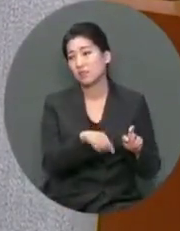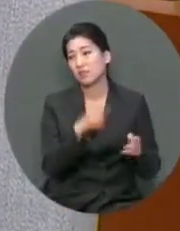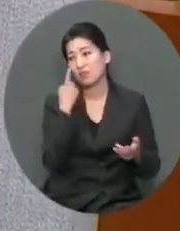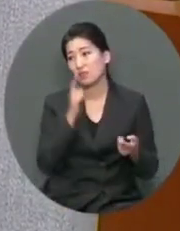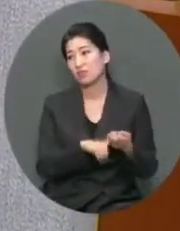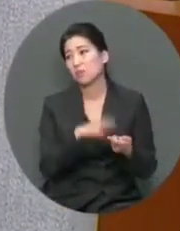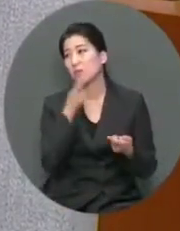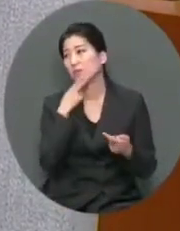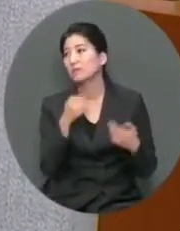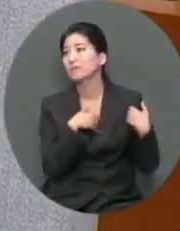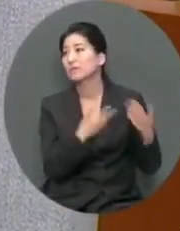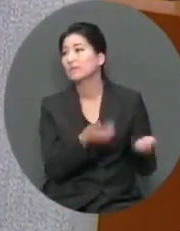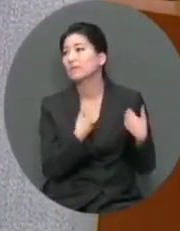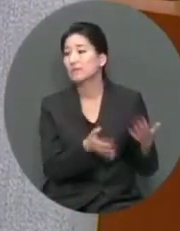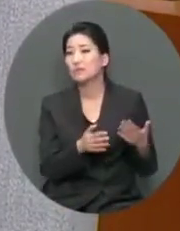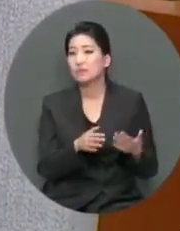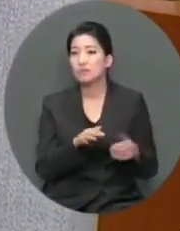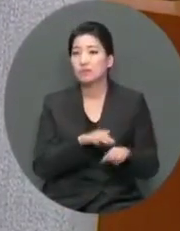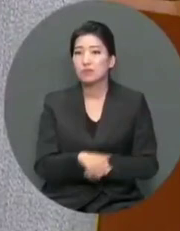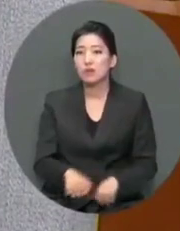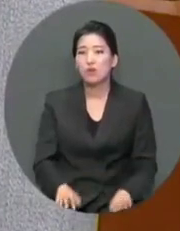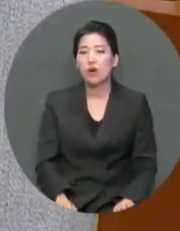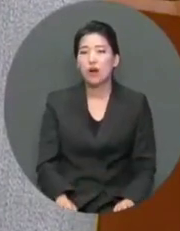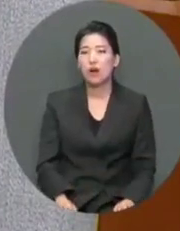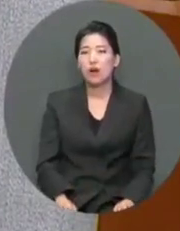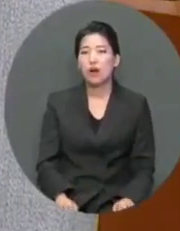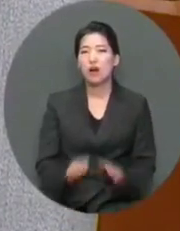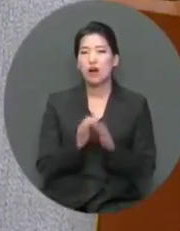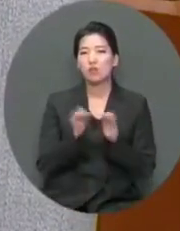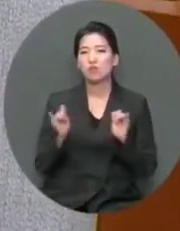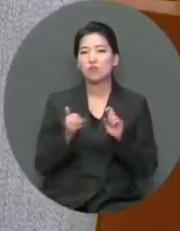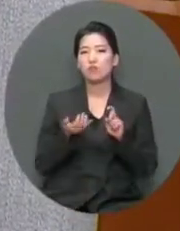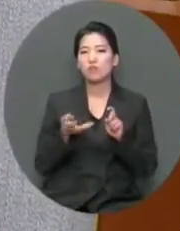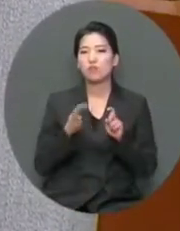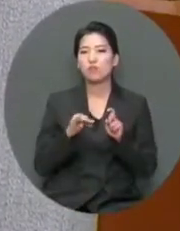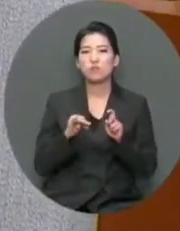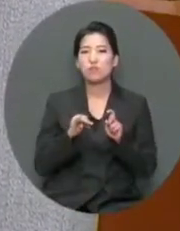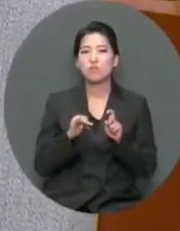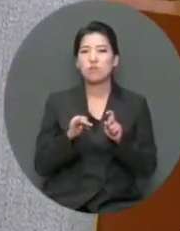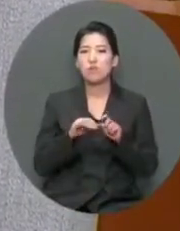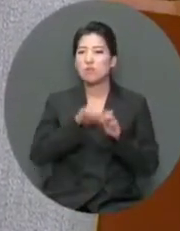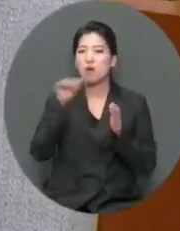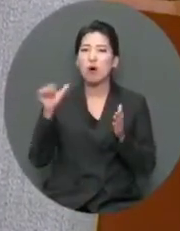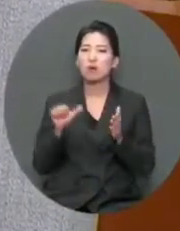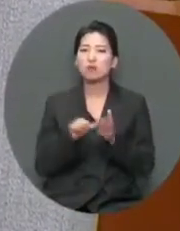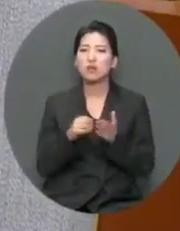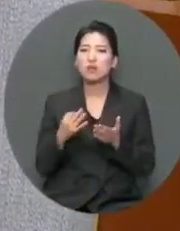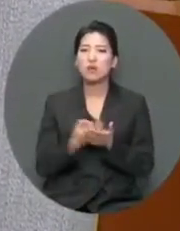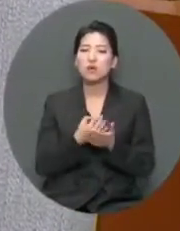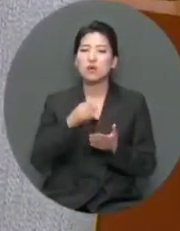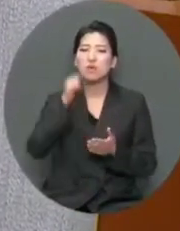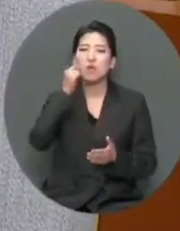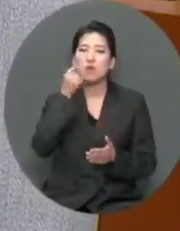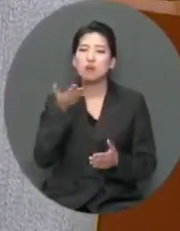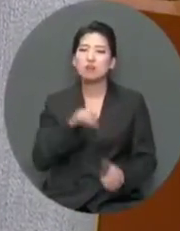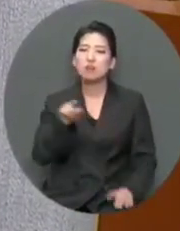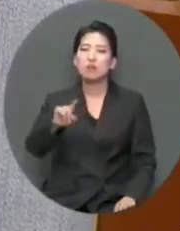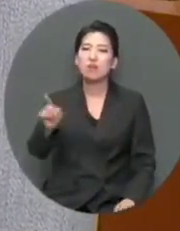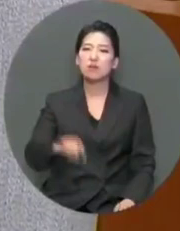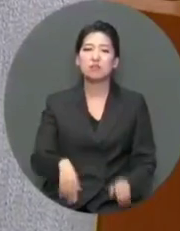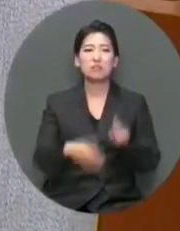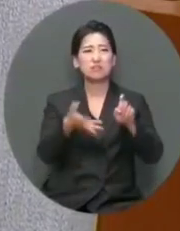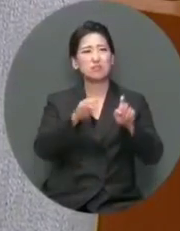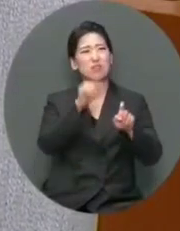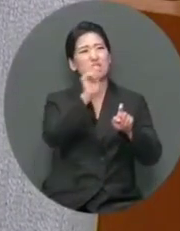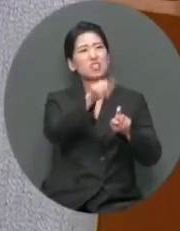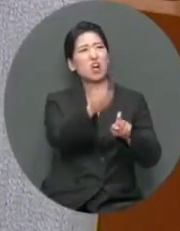아, 저는 사실은 그마저도 갖지 못한 우리 국민들한테 상처 주는 말씀이라서 그 말씀 안 하셨으면 좋겠어요. 후보자가 진심으로